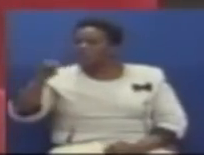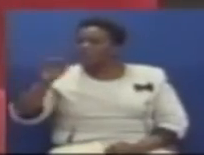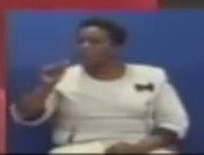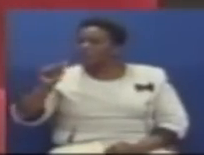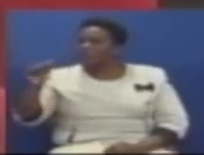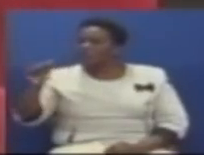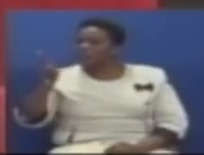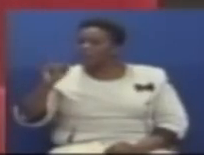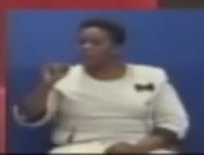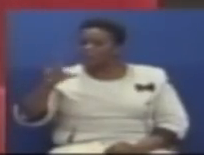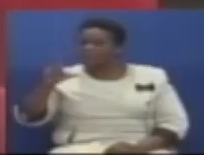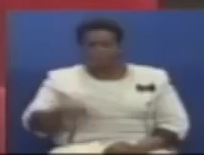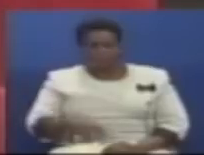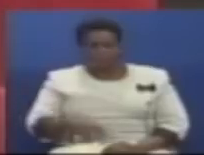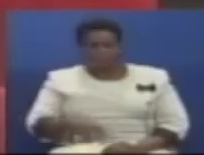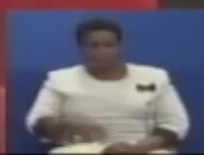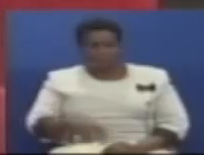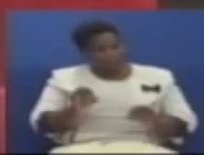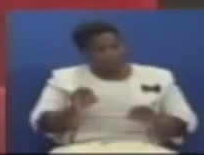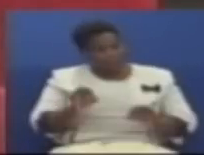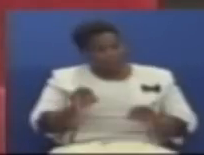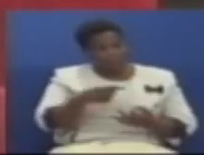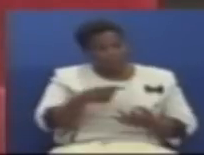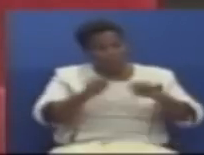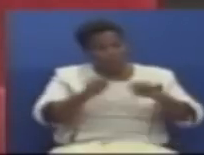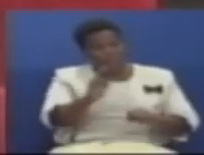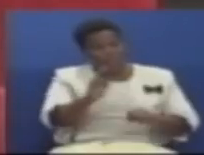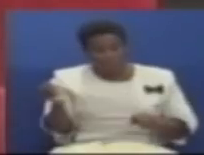Mheshimiwa Bungara, huko kwenye shughuli yako ya kuchonganisha ili watu wagombane huko.